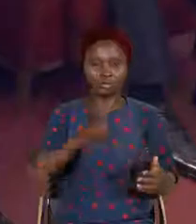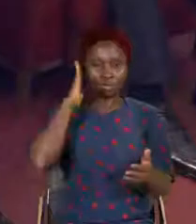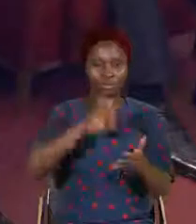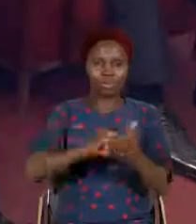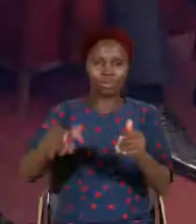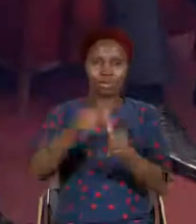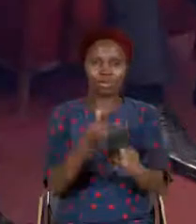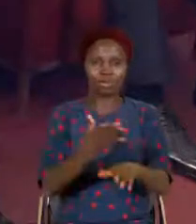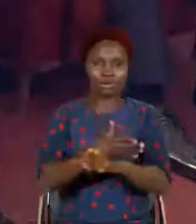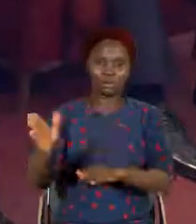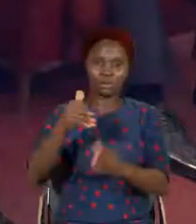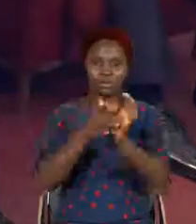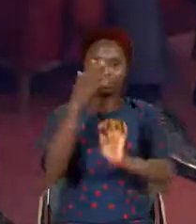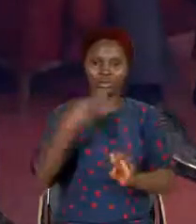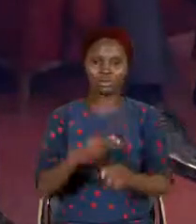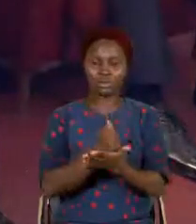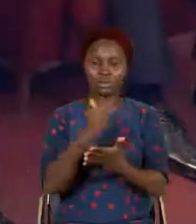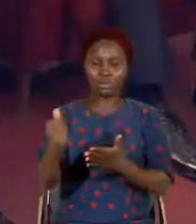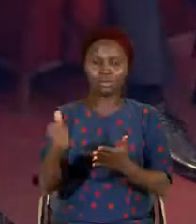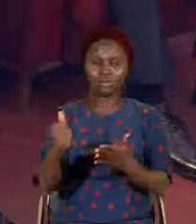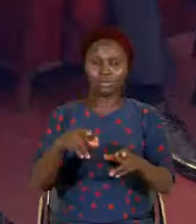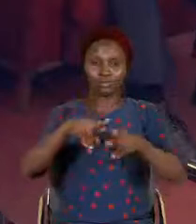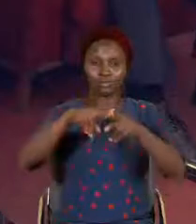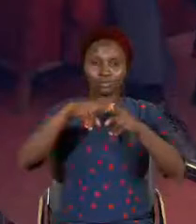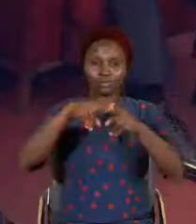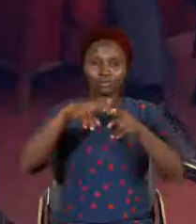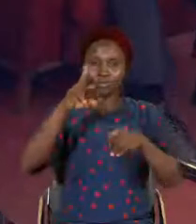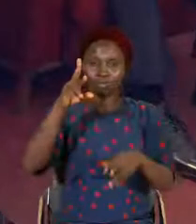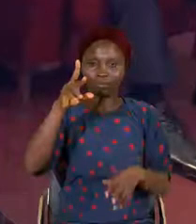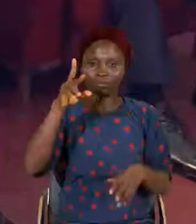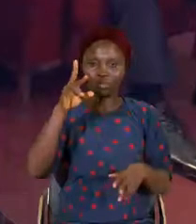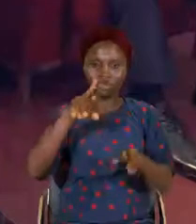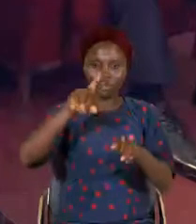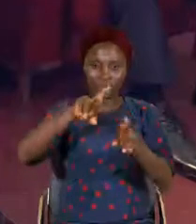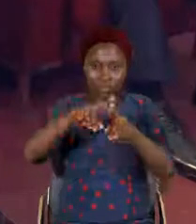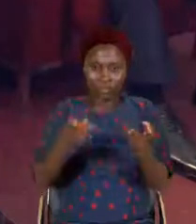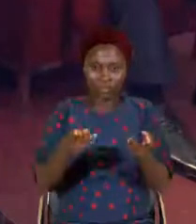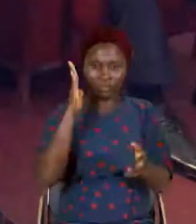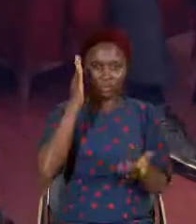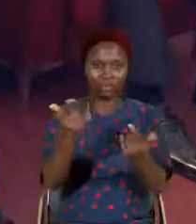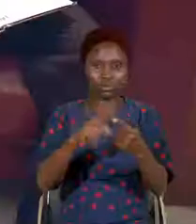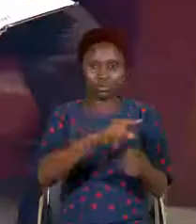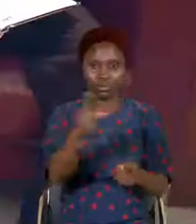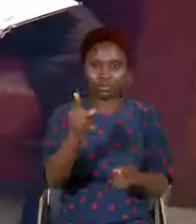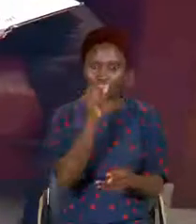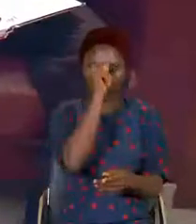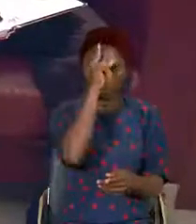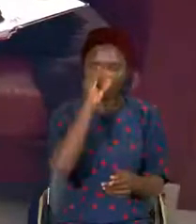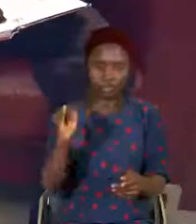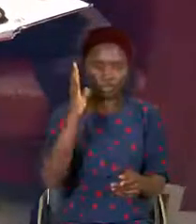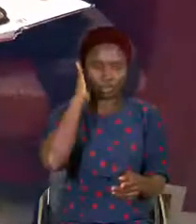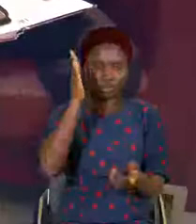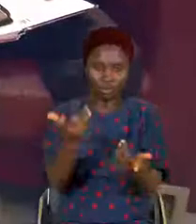tout dissiper au nom de Jésus. La révélation te parviendra. La compréhension